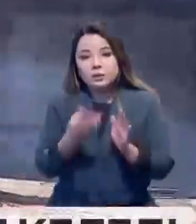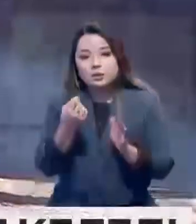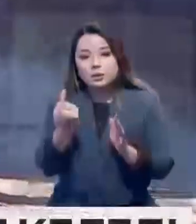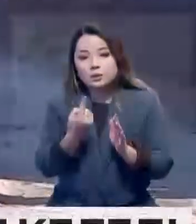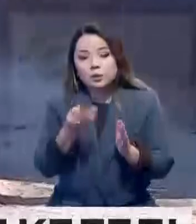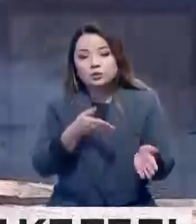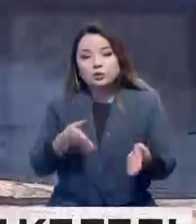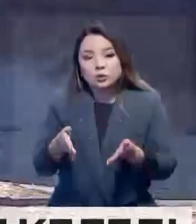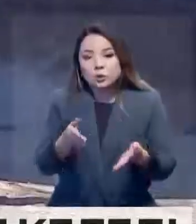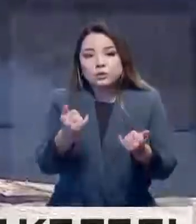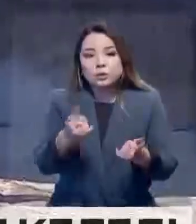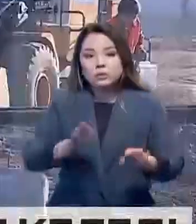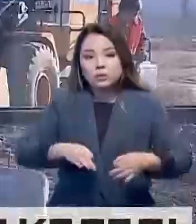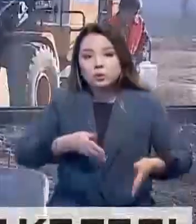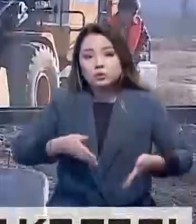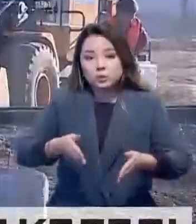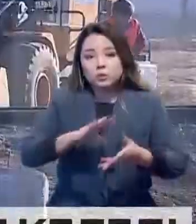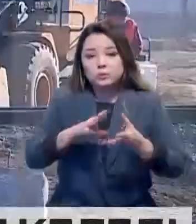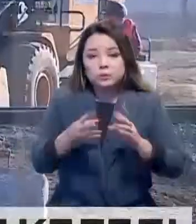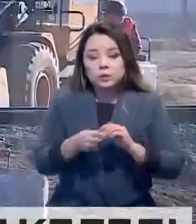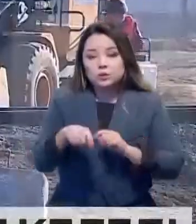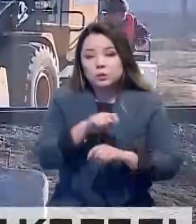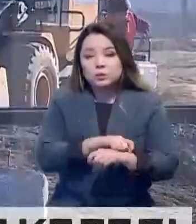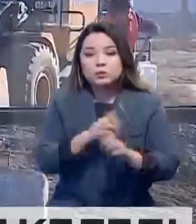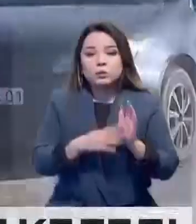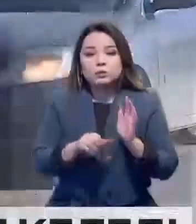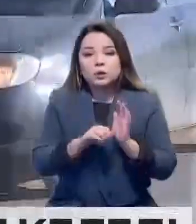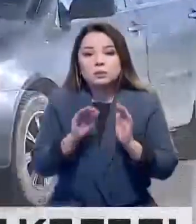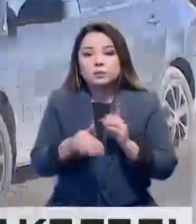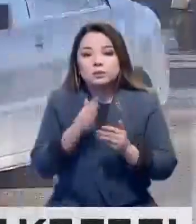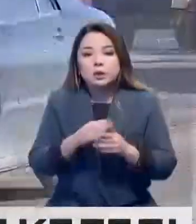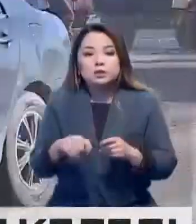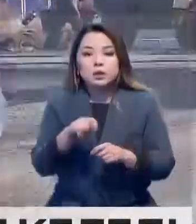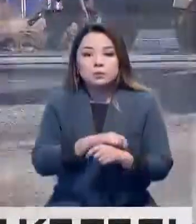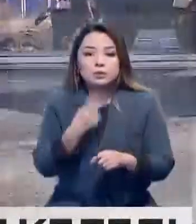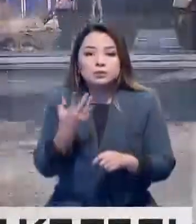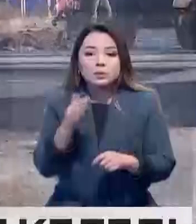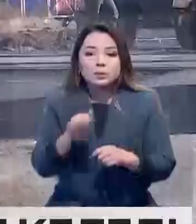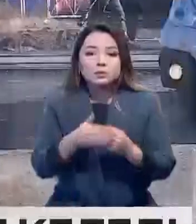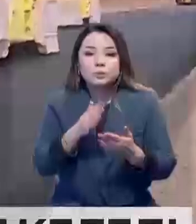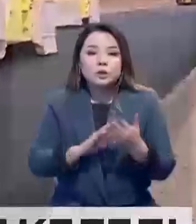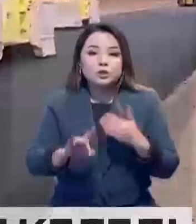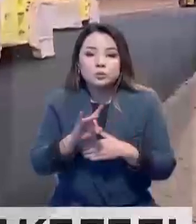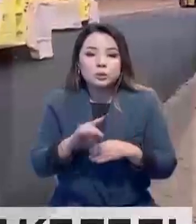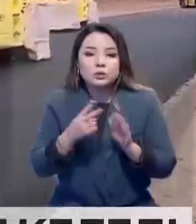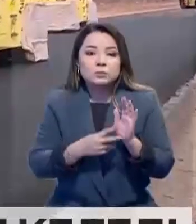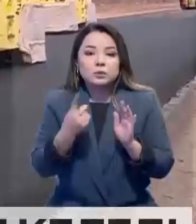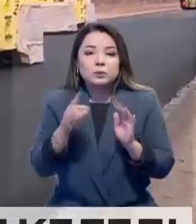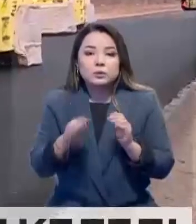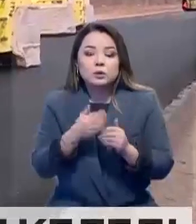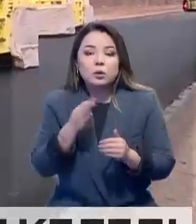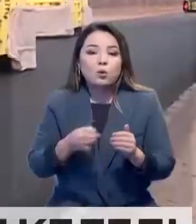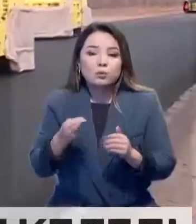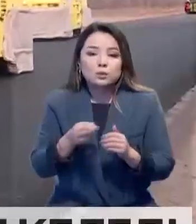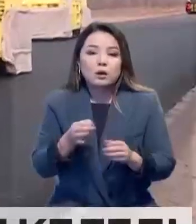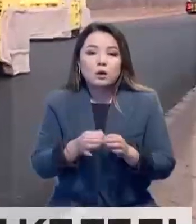бірі жол. Елде автомобиль жолдарының жалпы ұзындығы 96 мың шақырым, оның 25 мыңы республикалық, 71 мың шақырымы